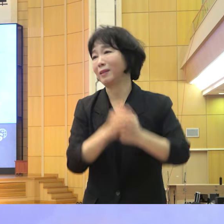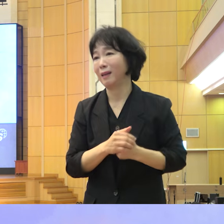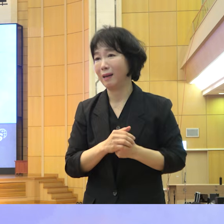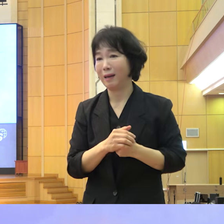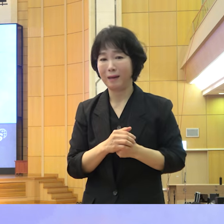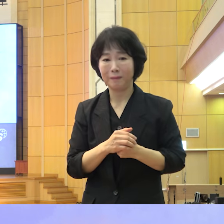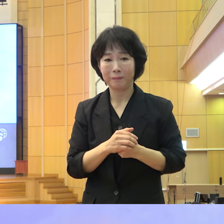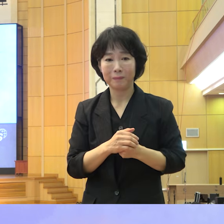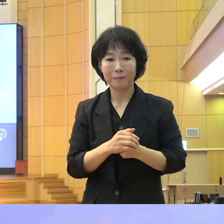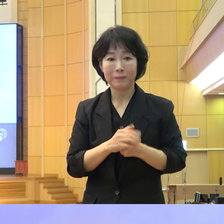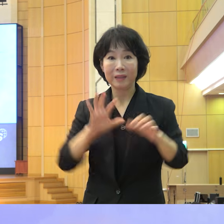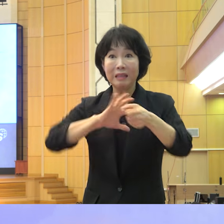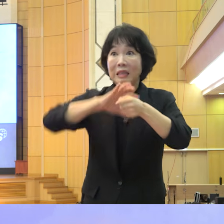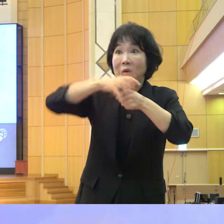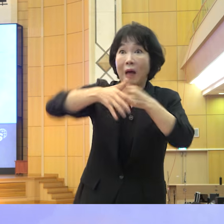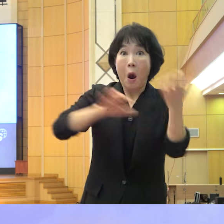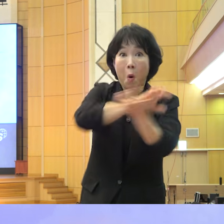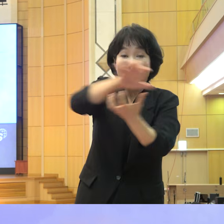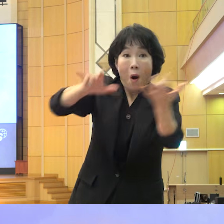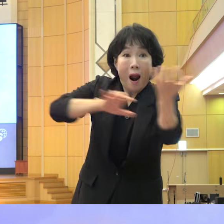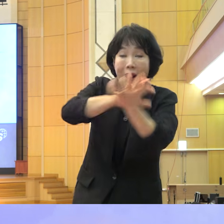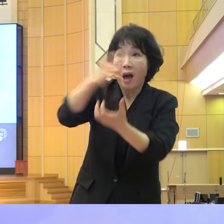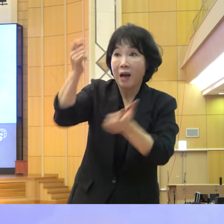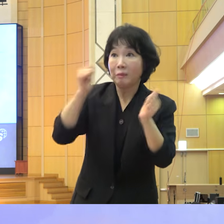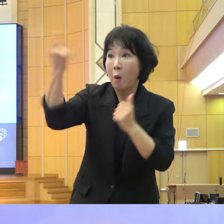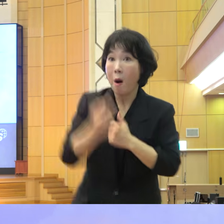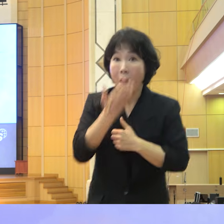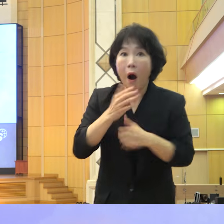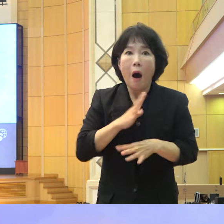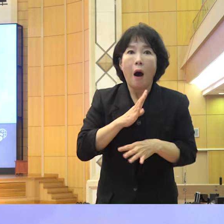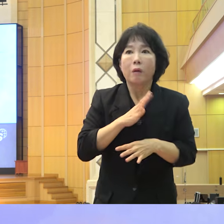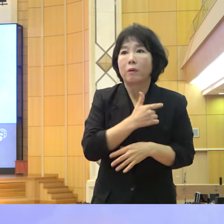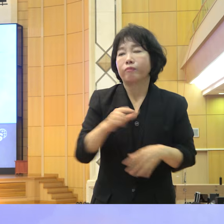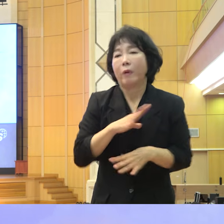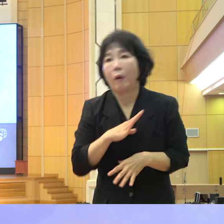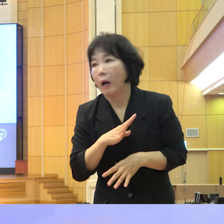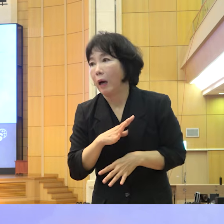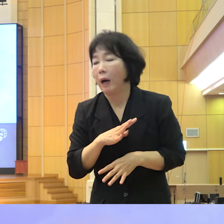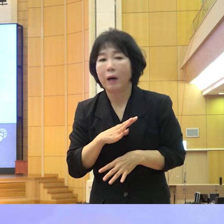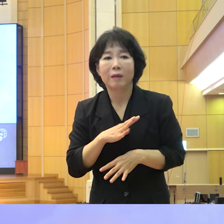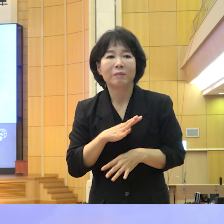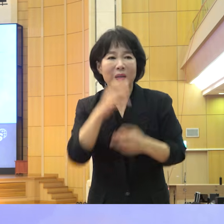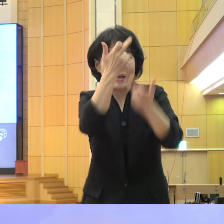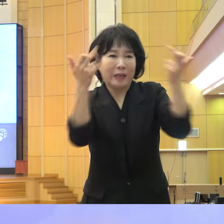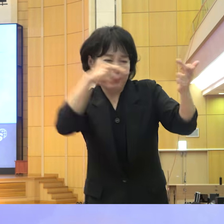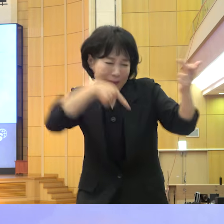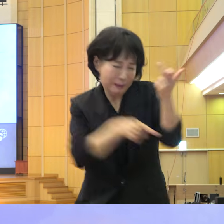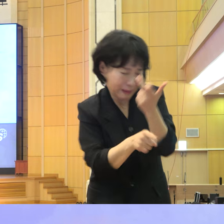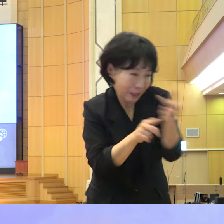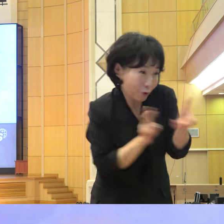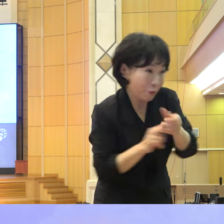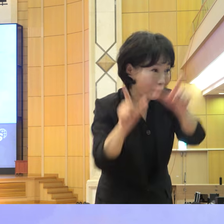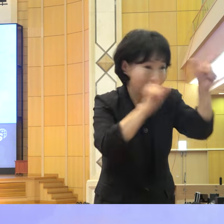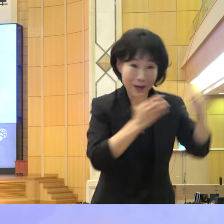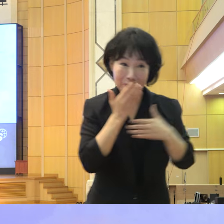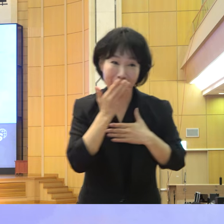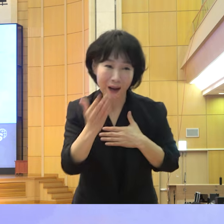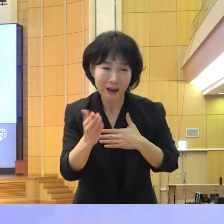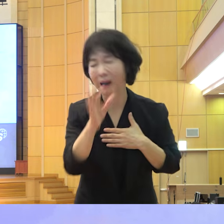없는 아주 산골짜기에 깊이 어디 가서 조용히 살래요. 여러분, 모든 사람에게 이